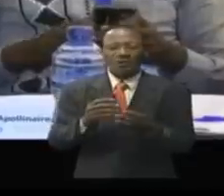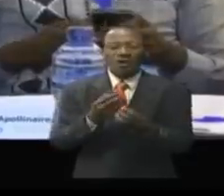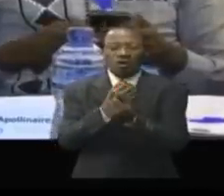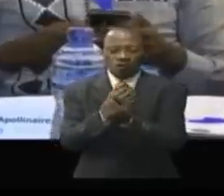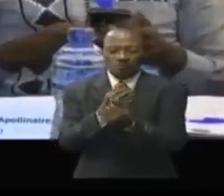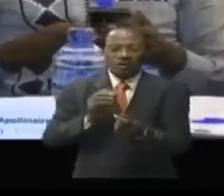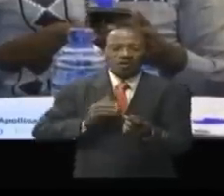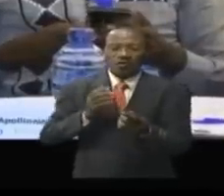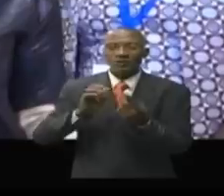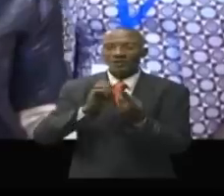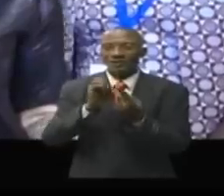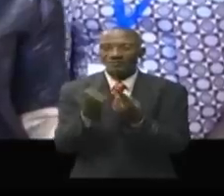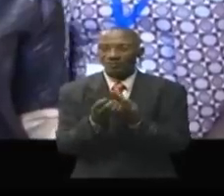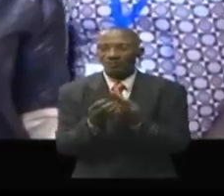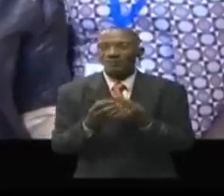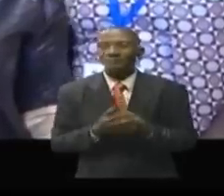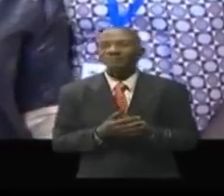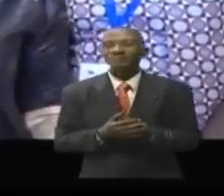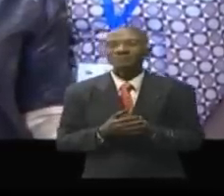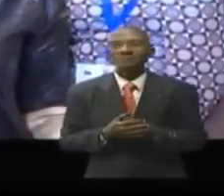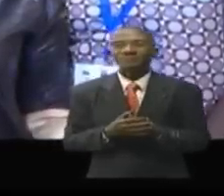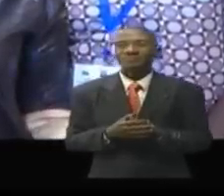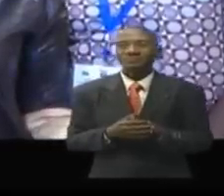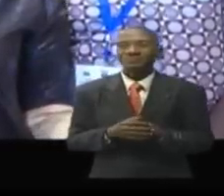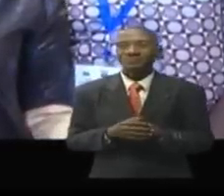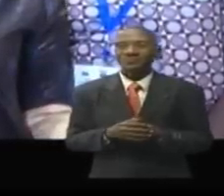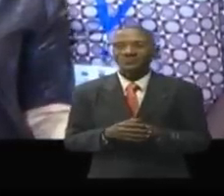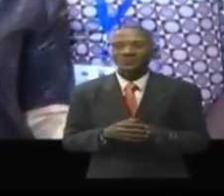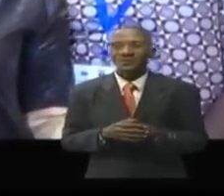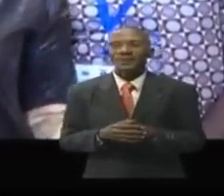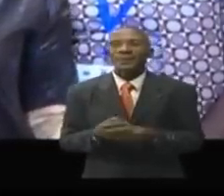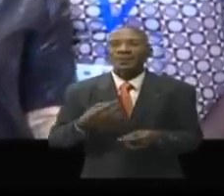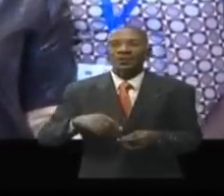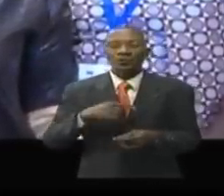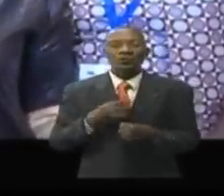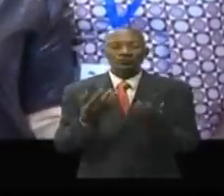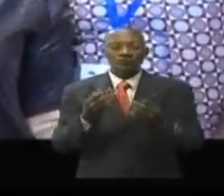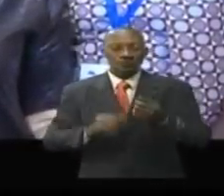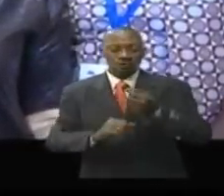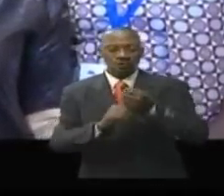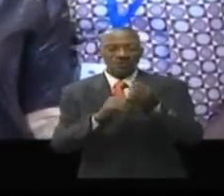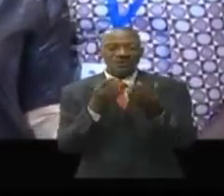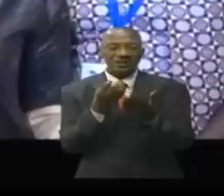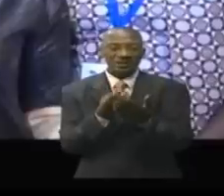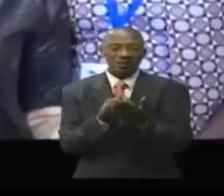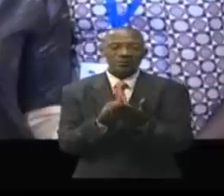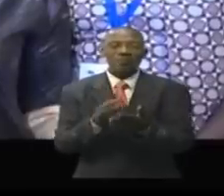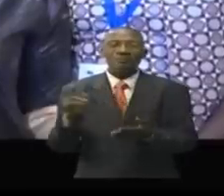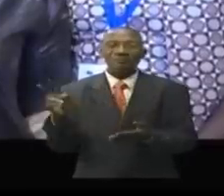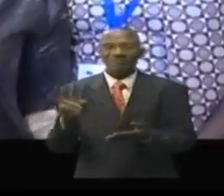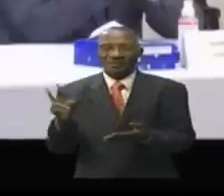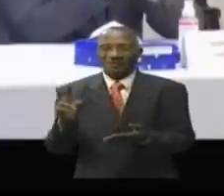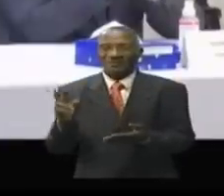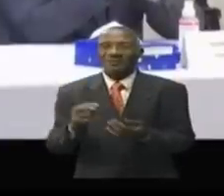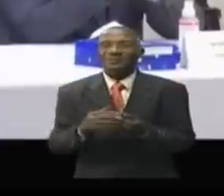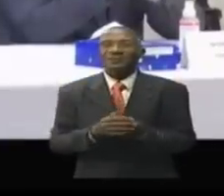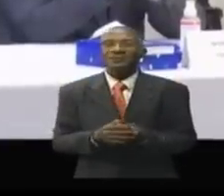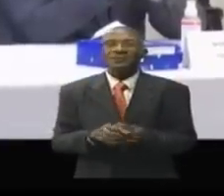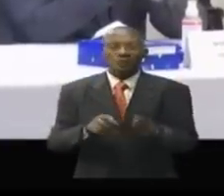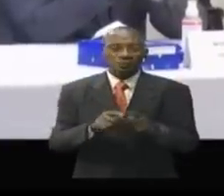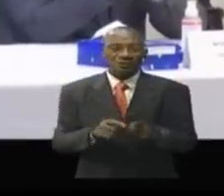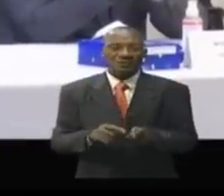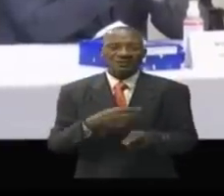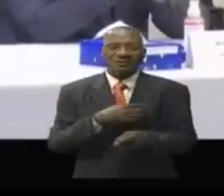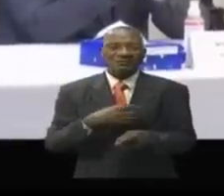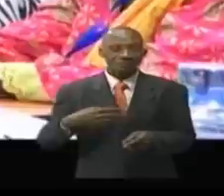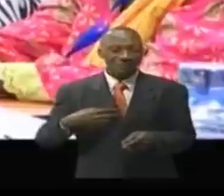CEAC a lancé des mesures pour soutenir l'économie verte portée par le secteur privé, en particulier les femmes actrices du